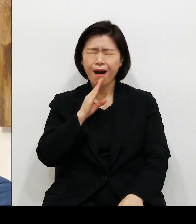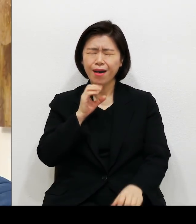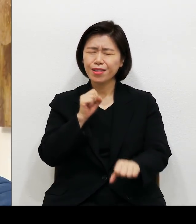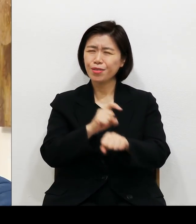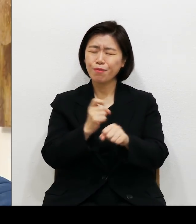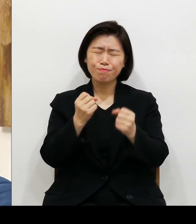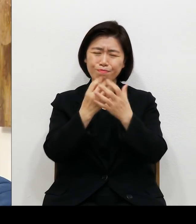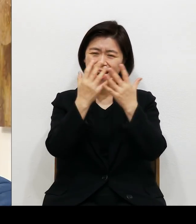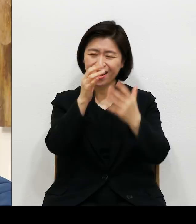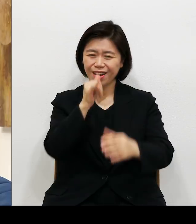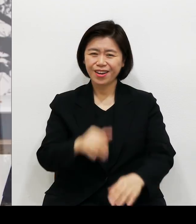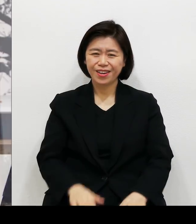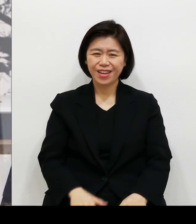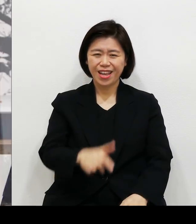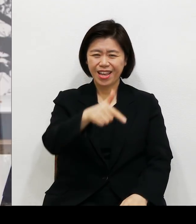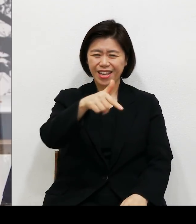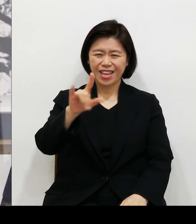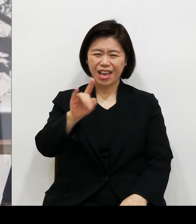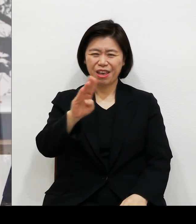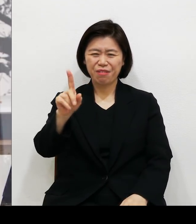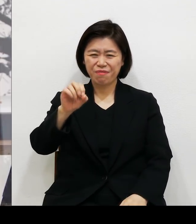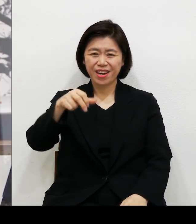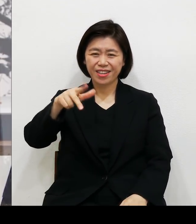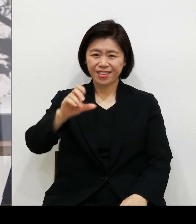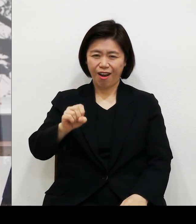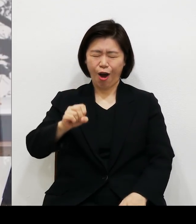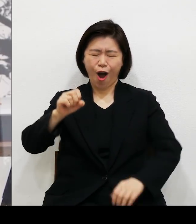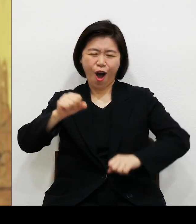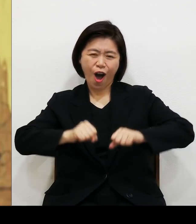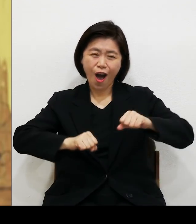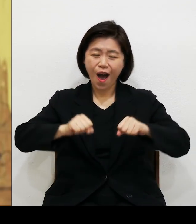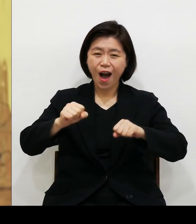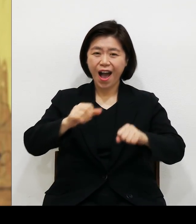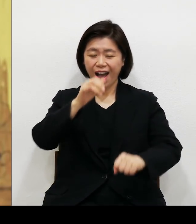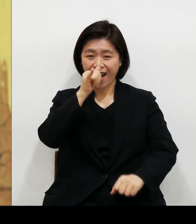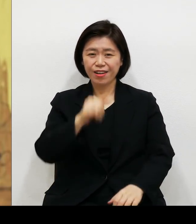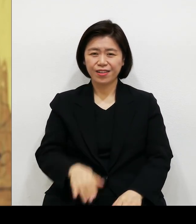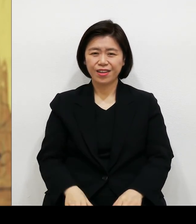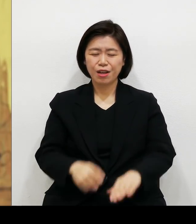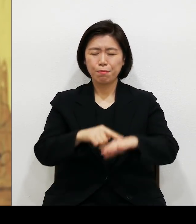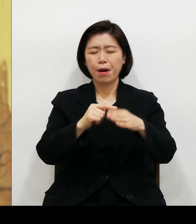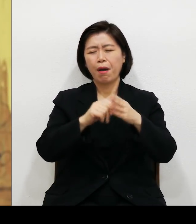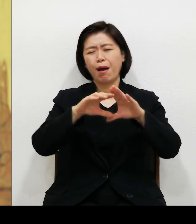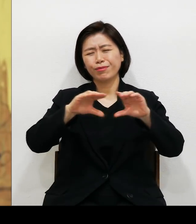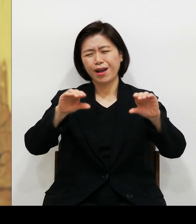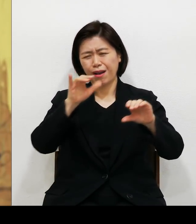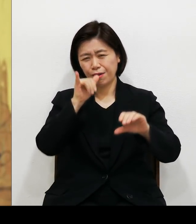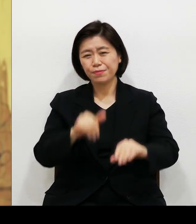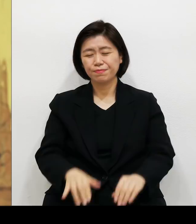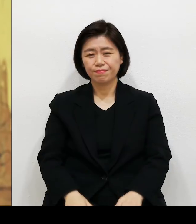밝고요. 네. 너무 깨방정이고요. 예. 진짜요? 네. 그리고 마음이 너무 여리고요. 네.